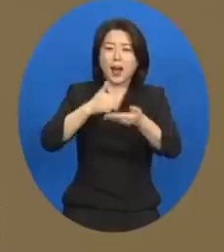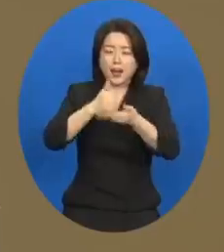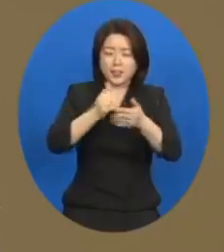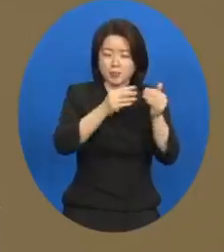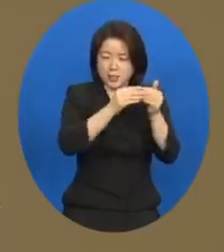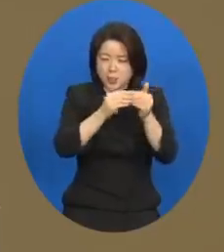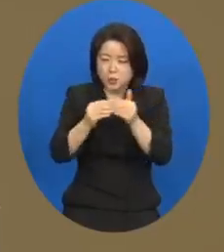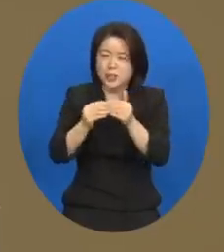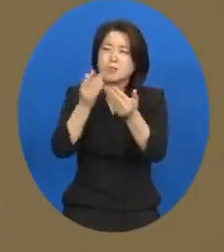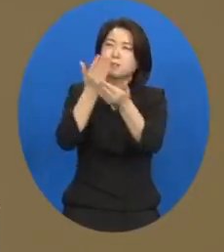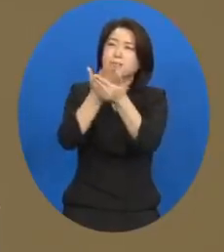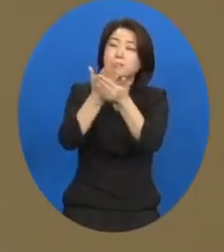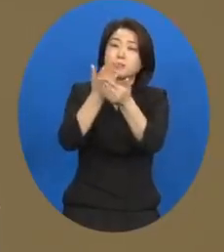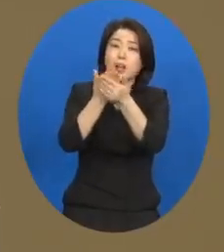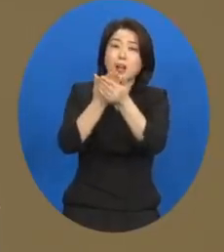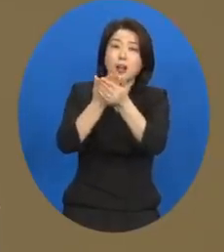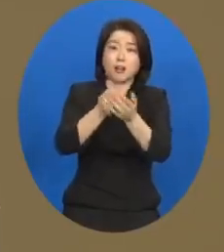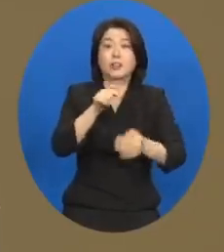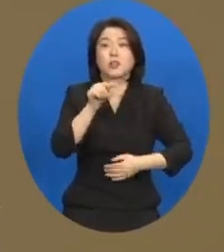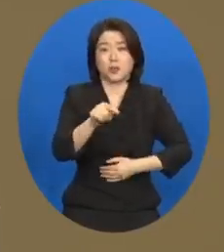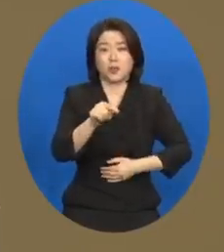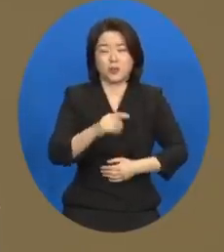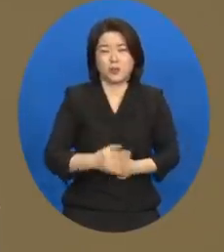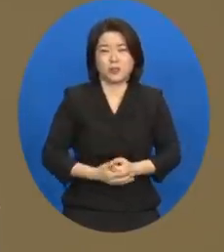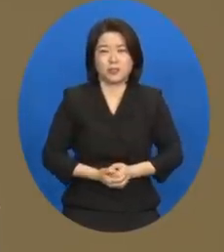인도하심을 구하라 하는 것입니다.